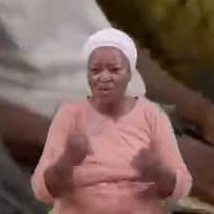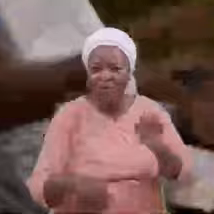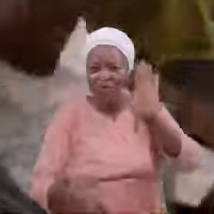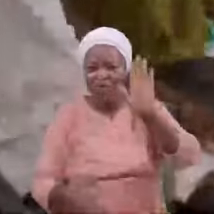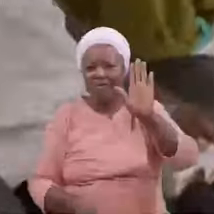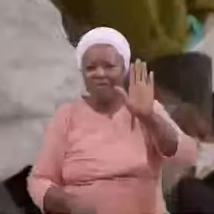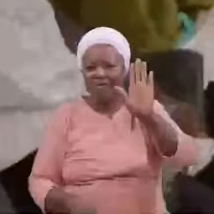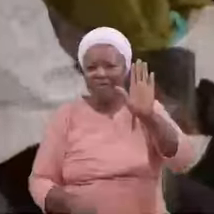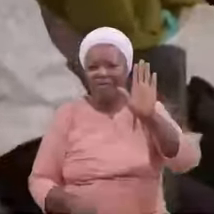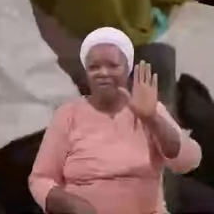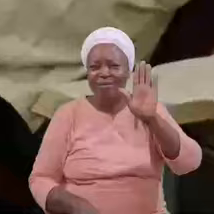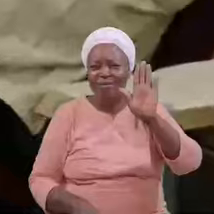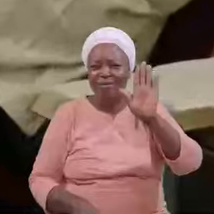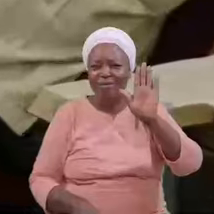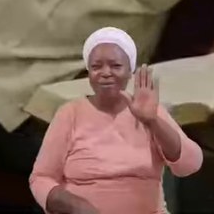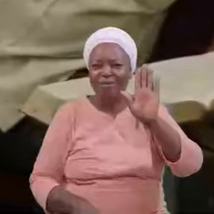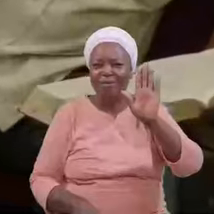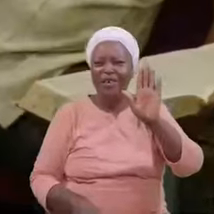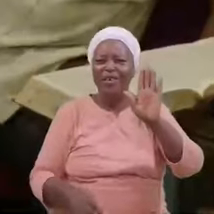Le ciel vous reconnaîtra.